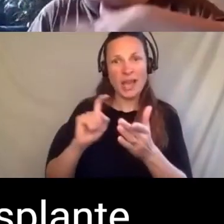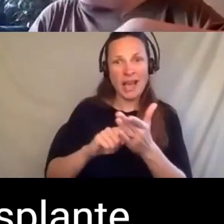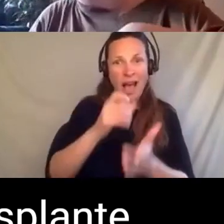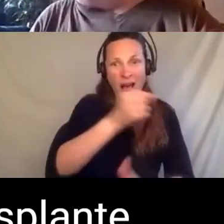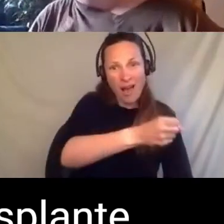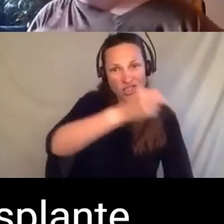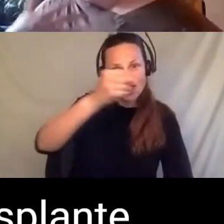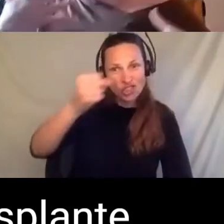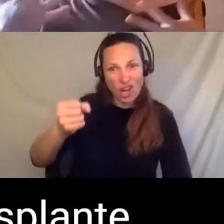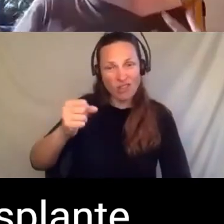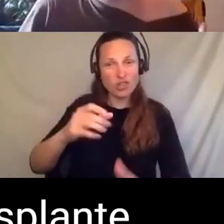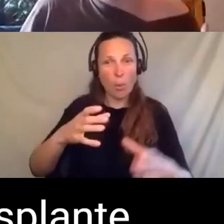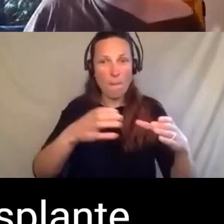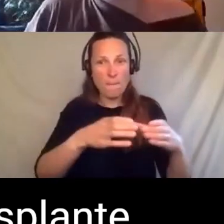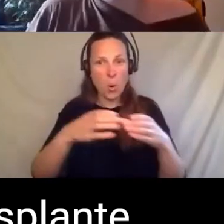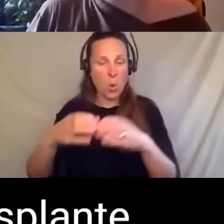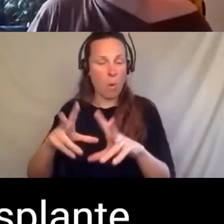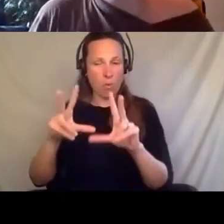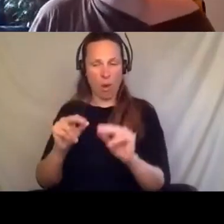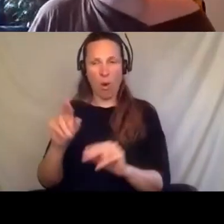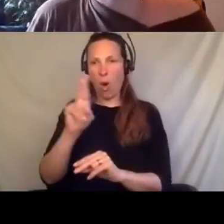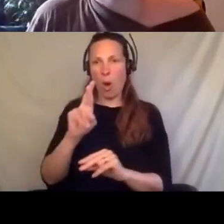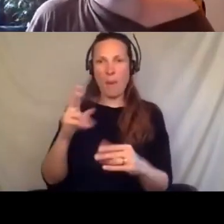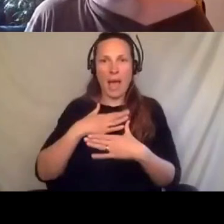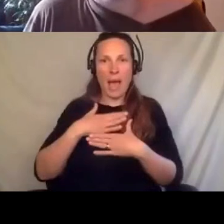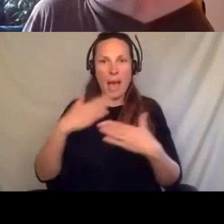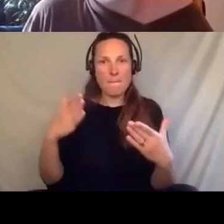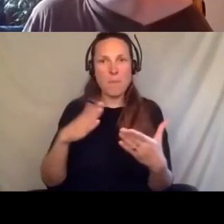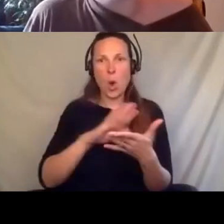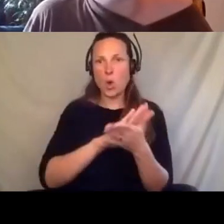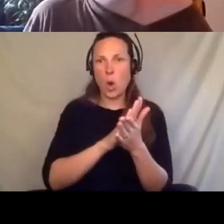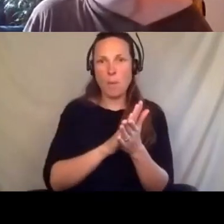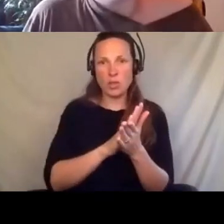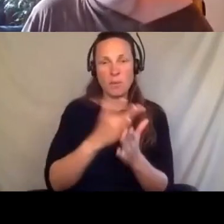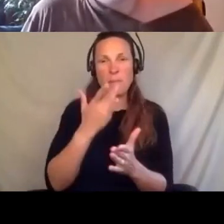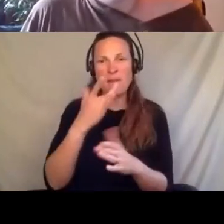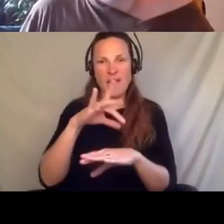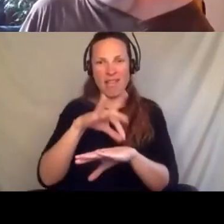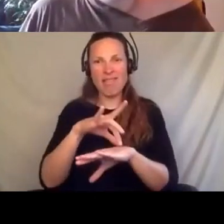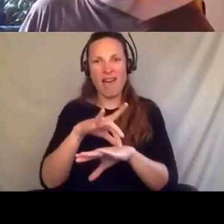ou change de pot notre romarin. Il aime le terreau pauvre.